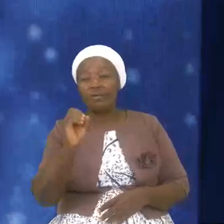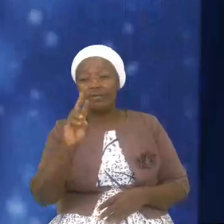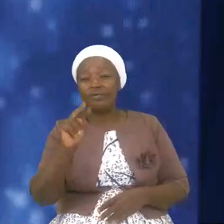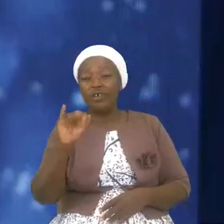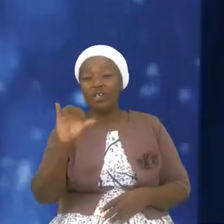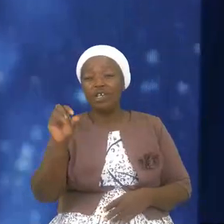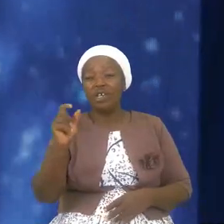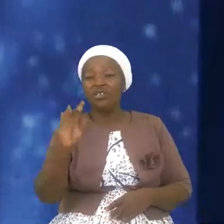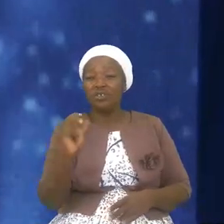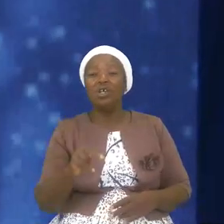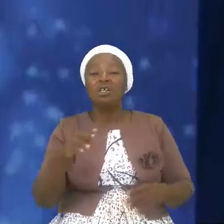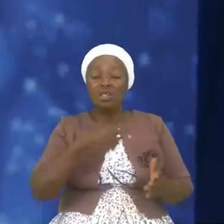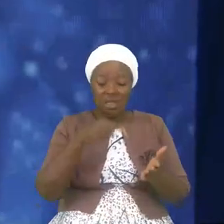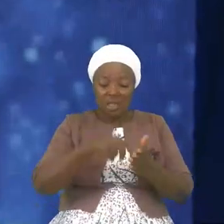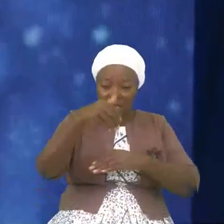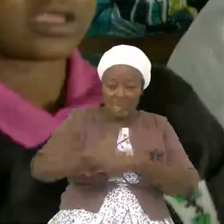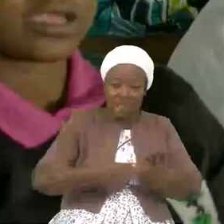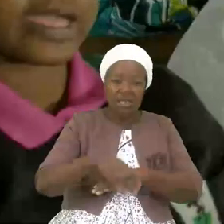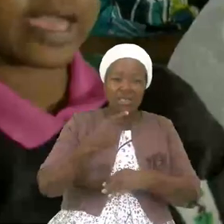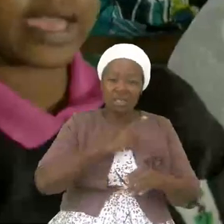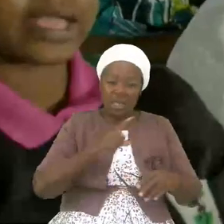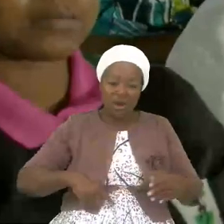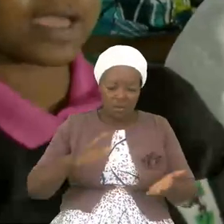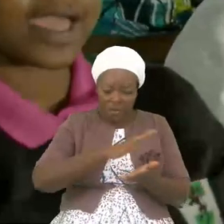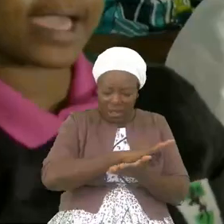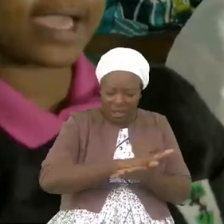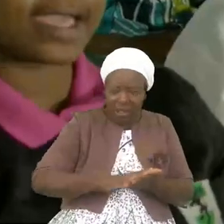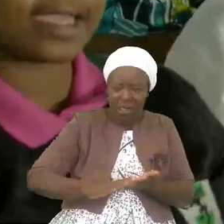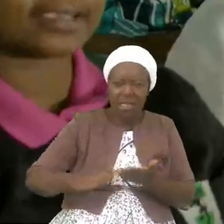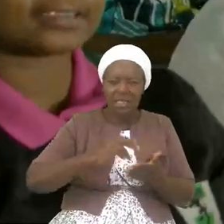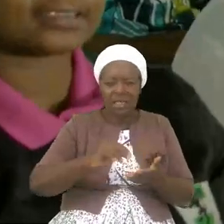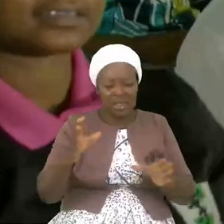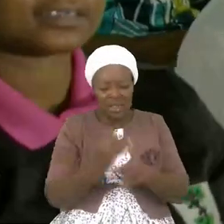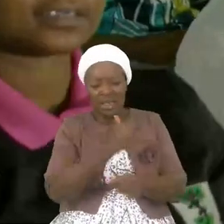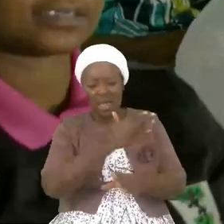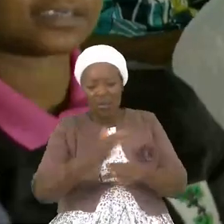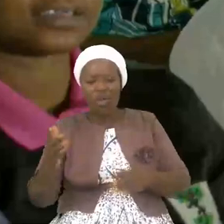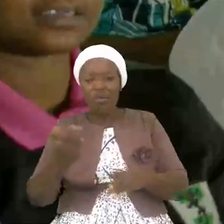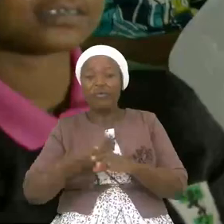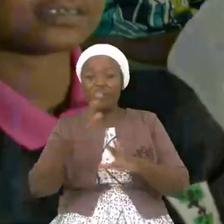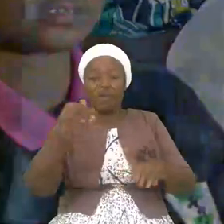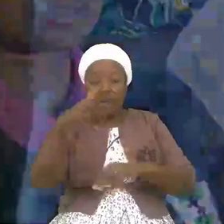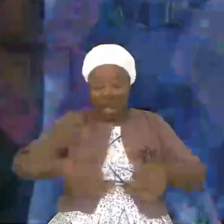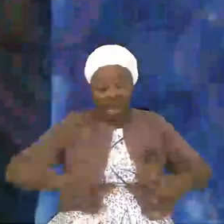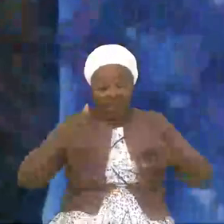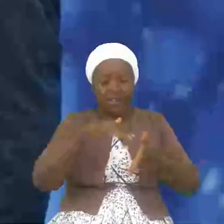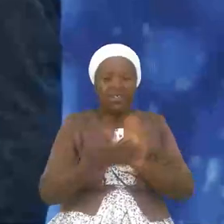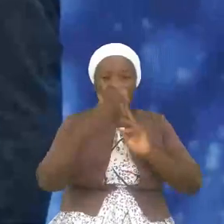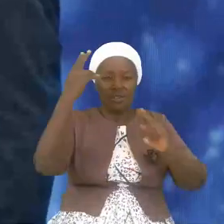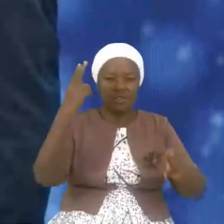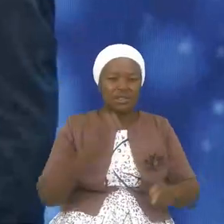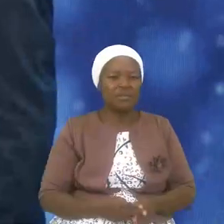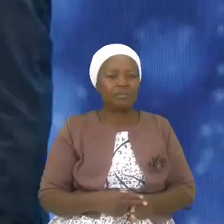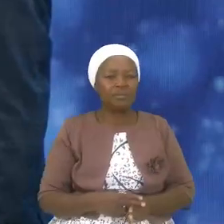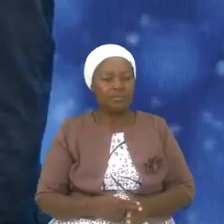soir, le Seigneur va purifier et balayer tout cela de ta vie au nom de